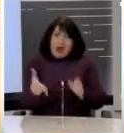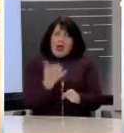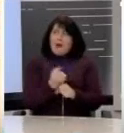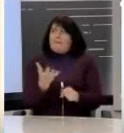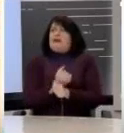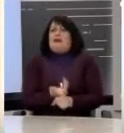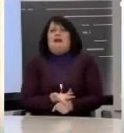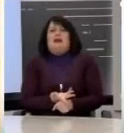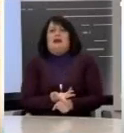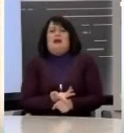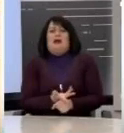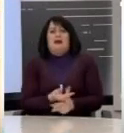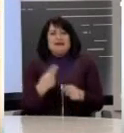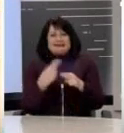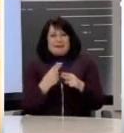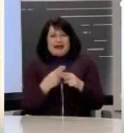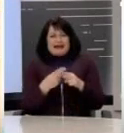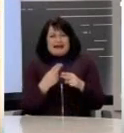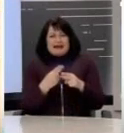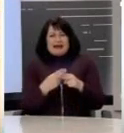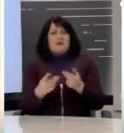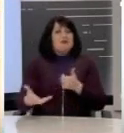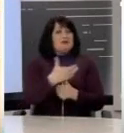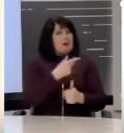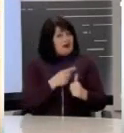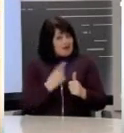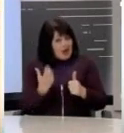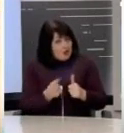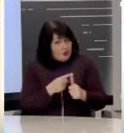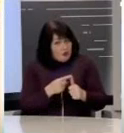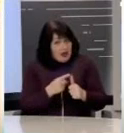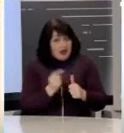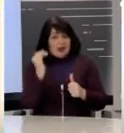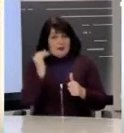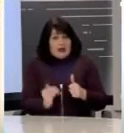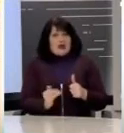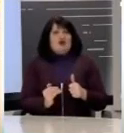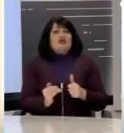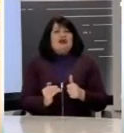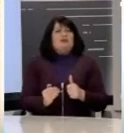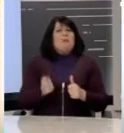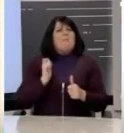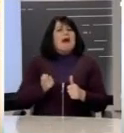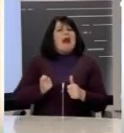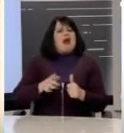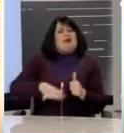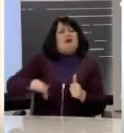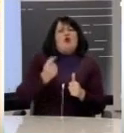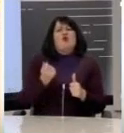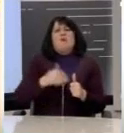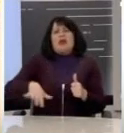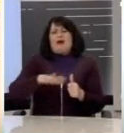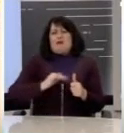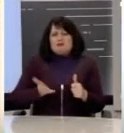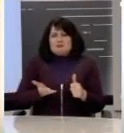ότι οι βασικοί παράμετροι της οικονομίας, όπως είναι η σπραξιμότητα, αλλά και η μείωση της παραοικονομίας, κινούνται στη σωστή